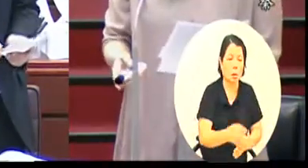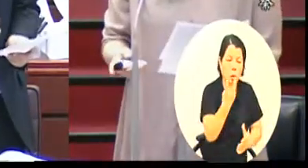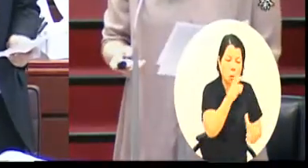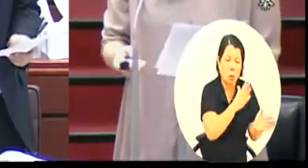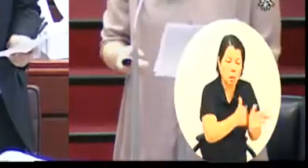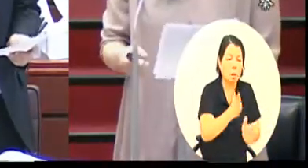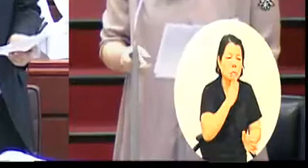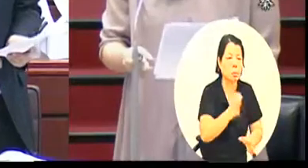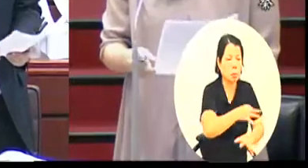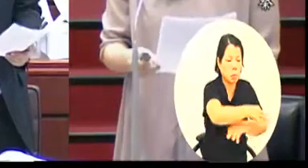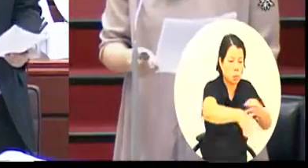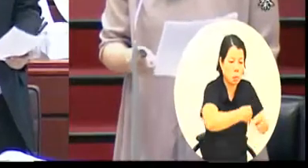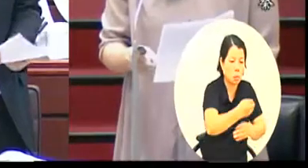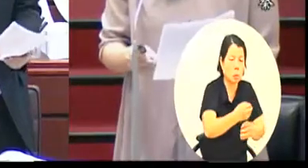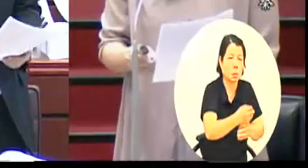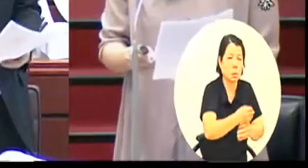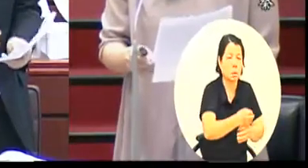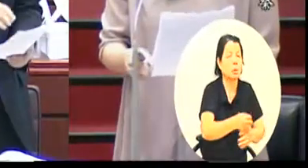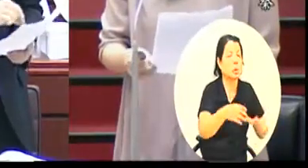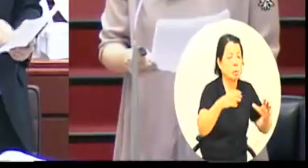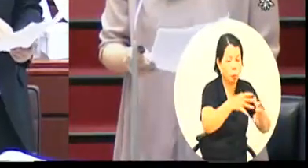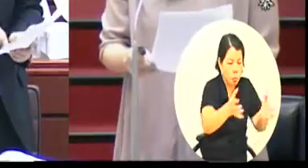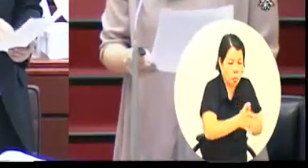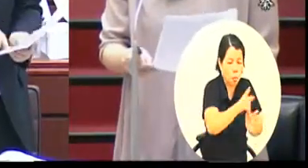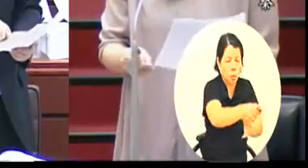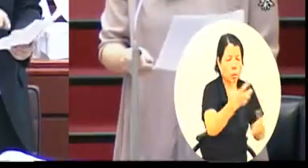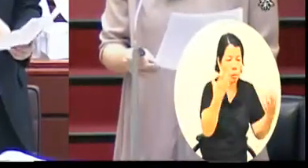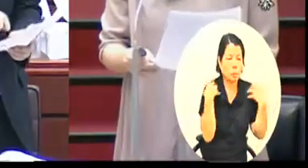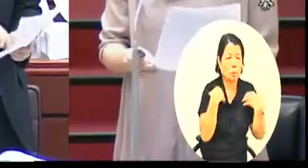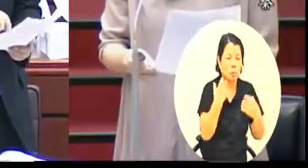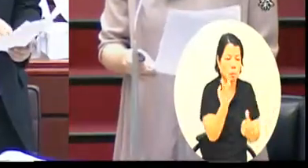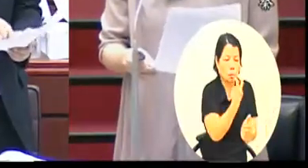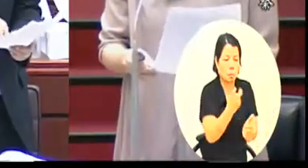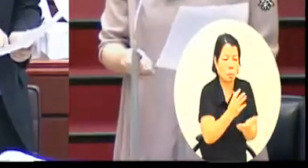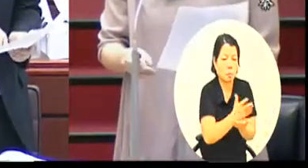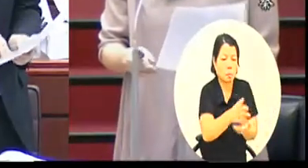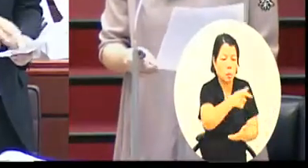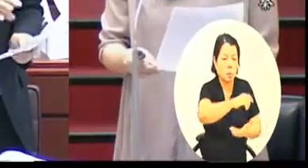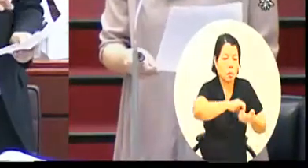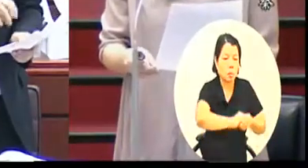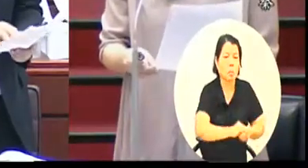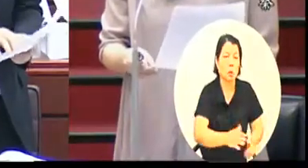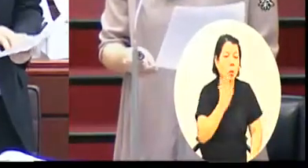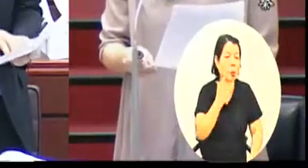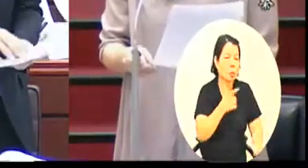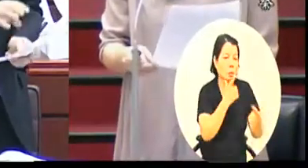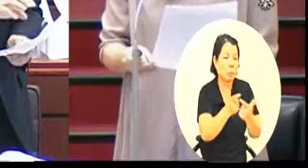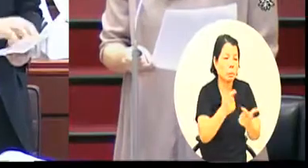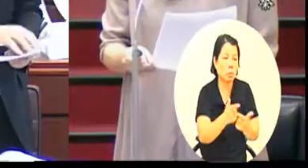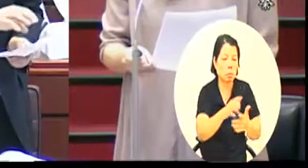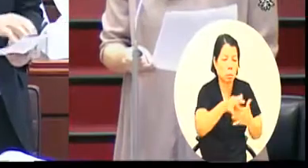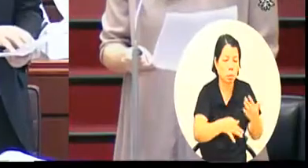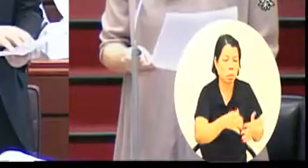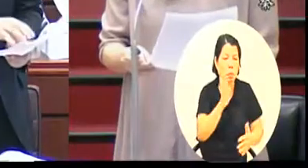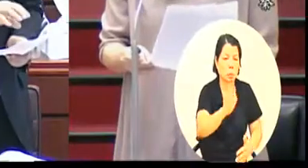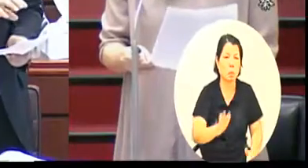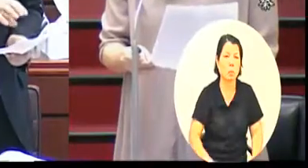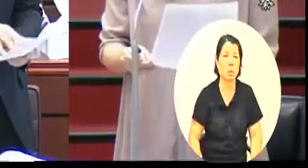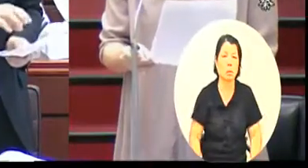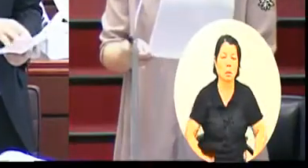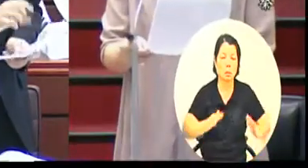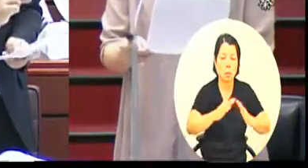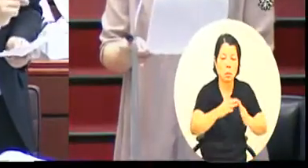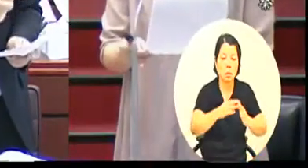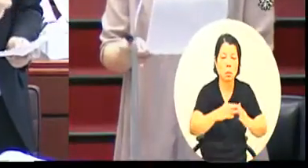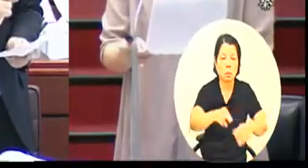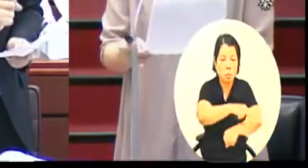部所颁定的加油站设置管理规则来去审查说它是不是符合那个条件，它符合那个条件，那都市计划这边来讲，就是说它